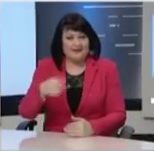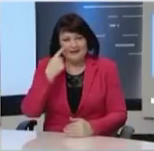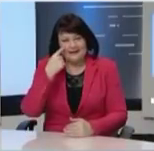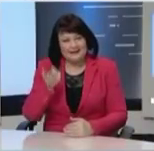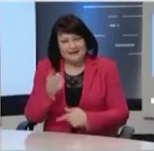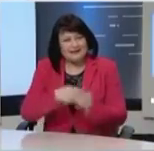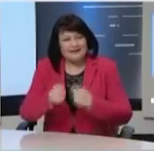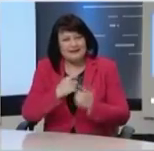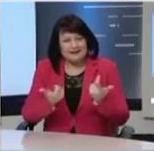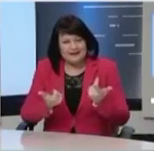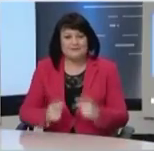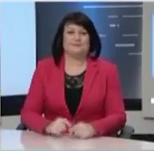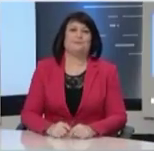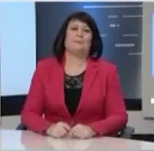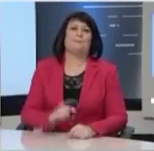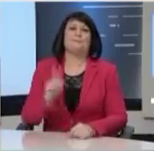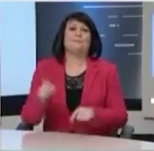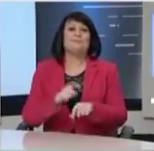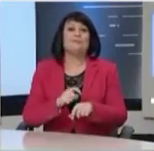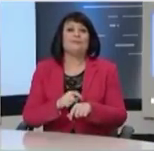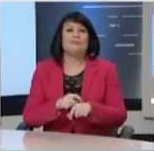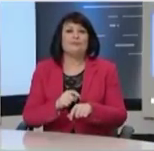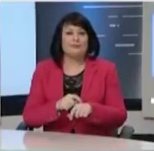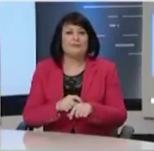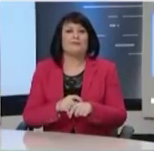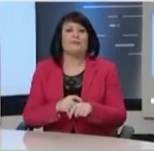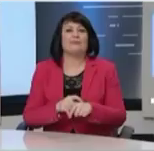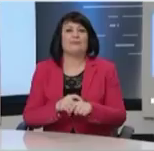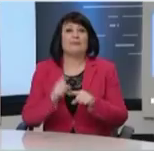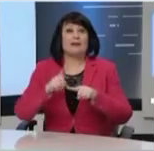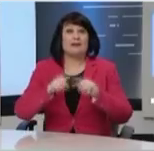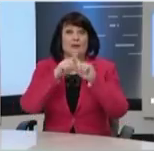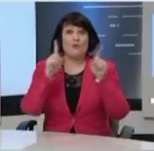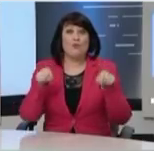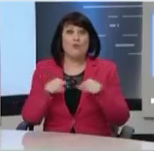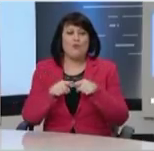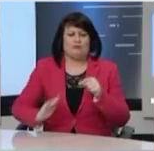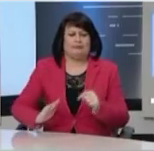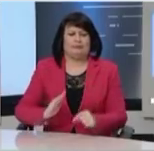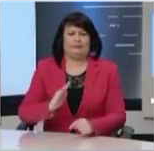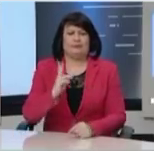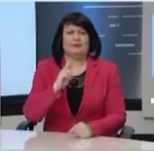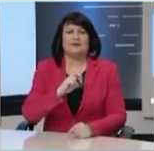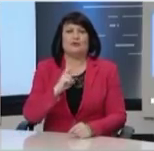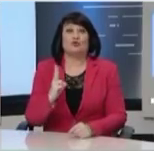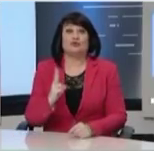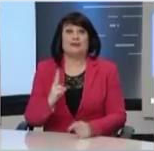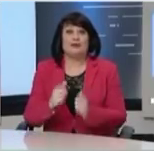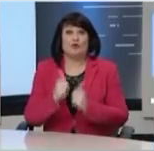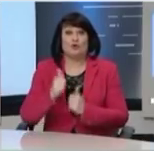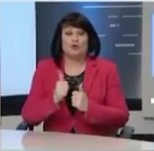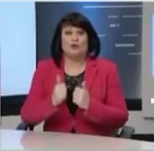Το καθοδικό ράλι λοιπόν που κατέγραψαν οι αποδόσεις των ελληνικών ομολόγων από τις 22 του Ιούνιου και